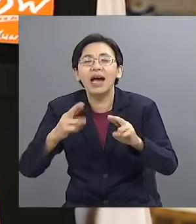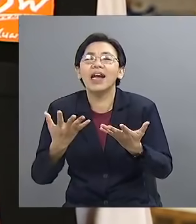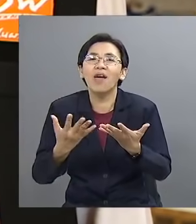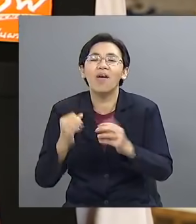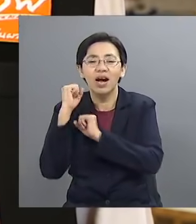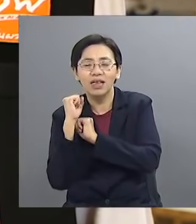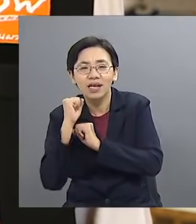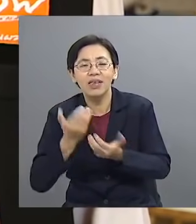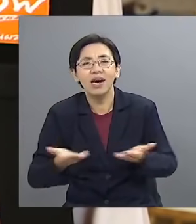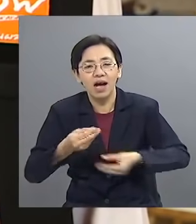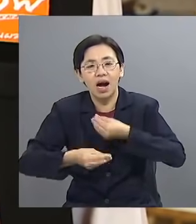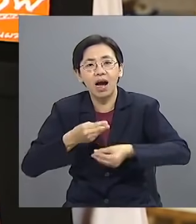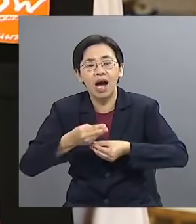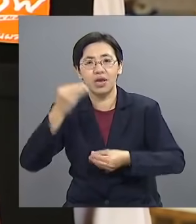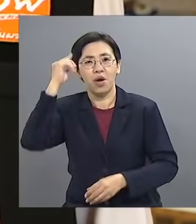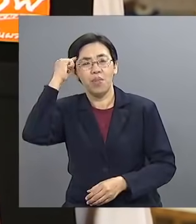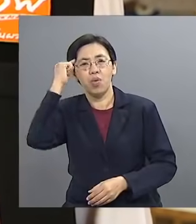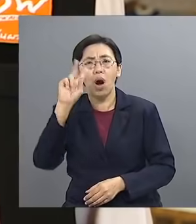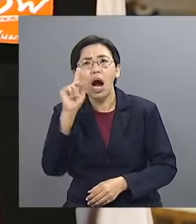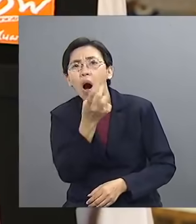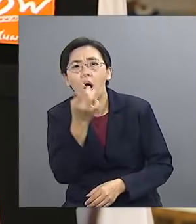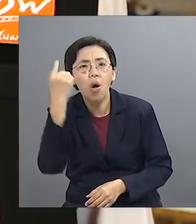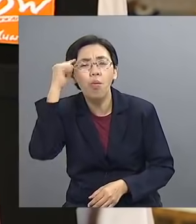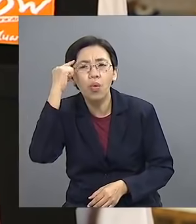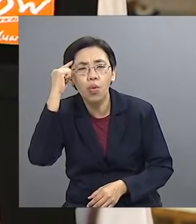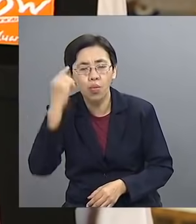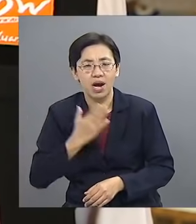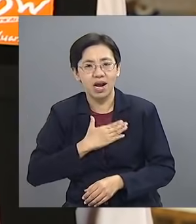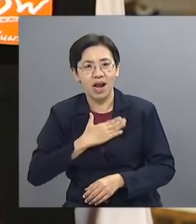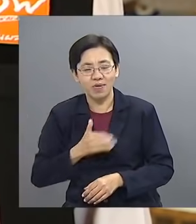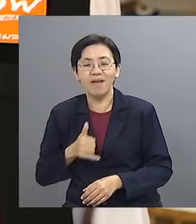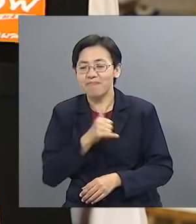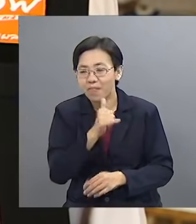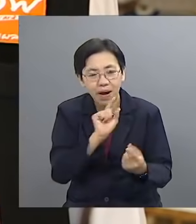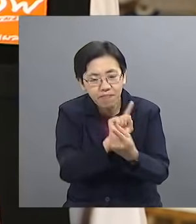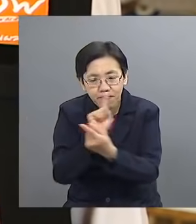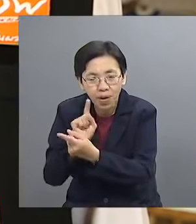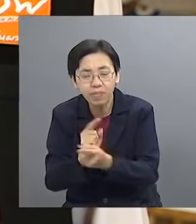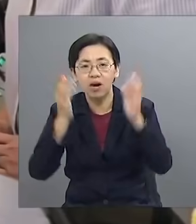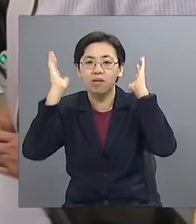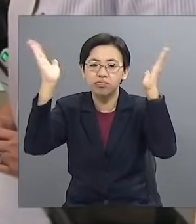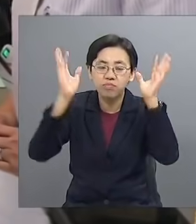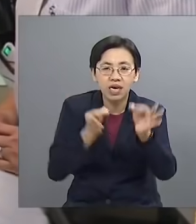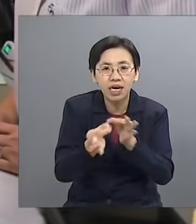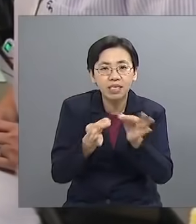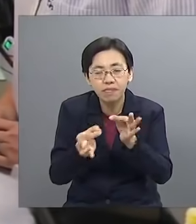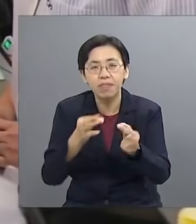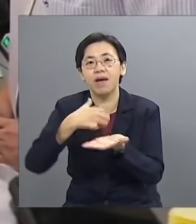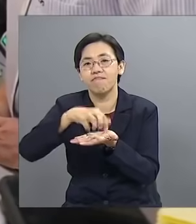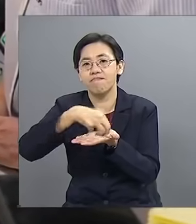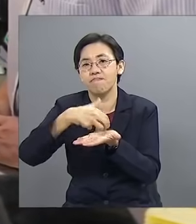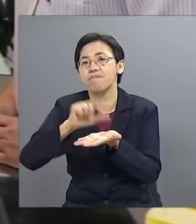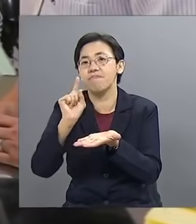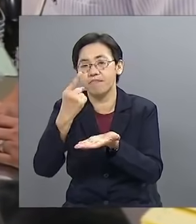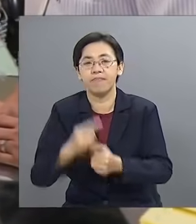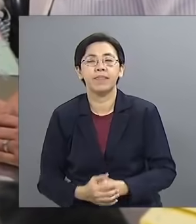จะยังติดตามสถานการณ์ไม่ทันอันนี้เดี๋ยวเราจะเข้าไปประชาสัมพันธ์เขาอย่างใกล้ชิดอีกทีหนึ่ง ด้านน